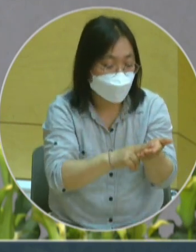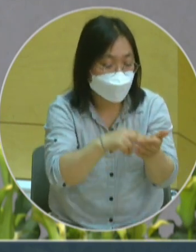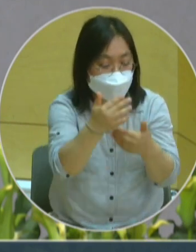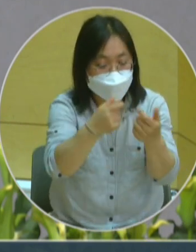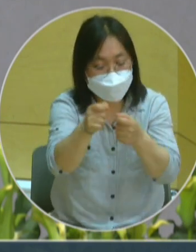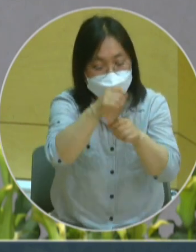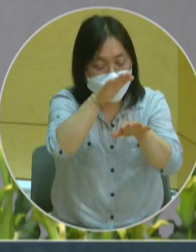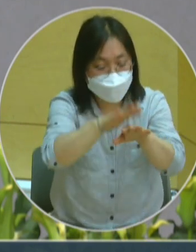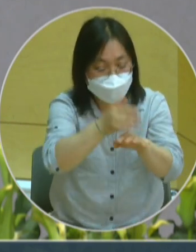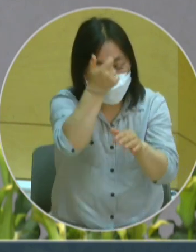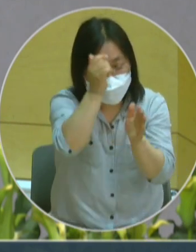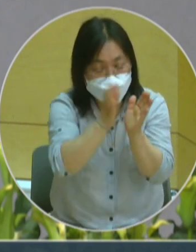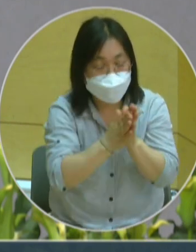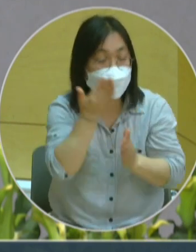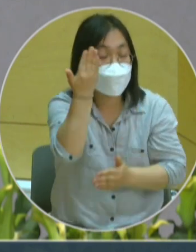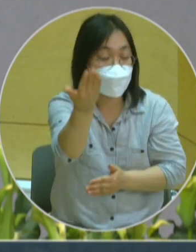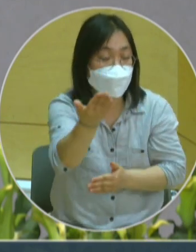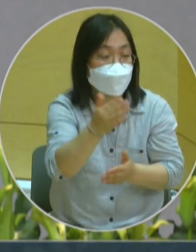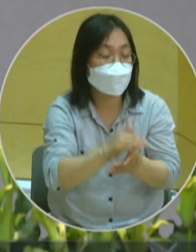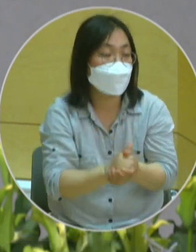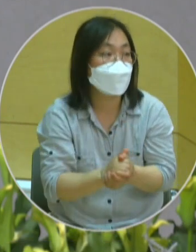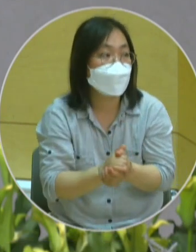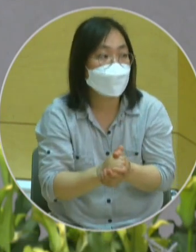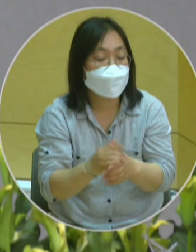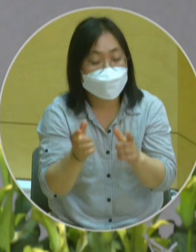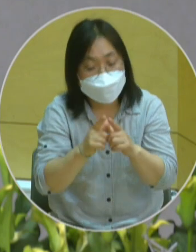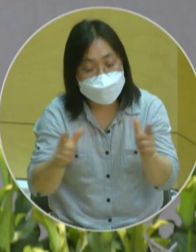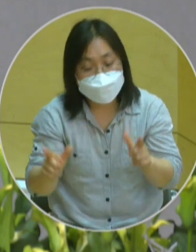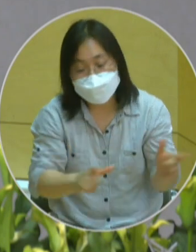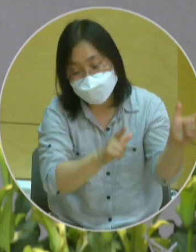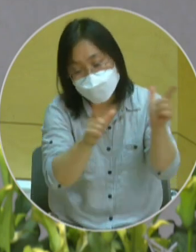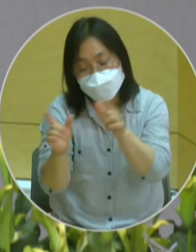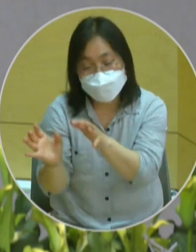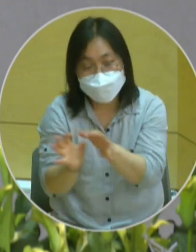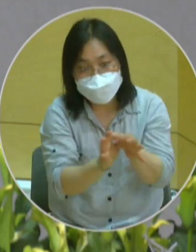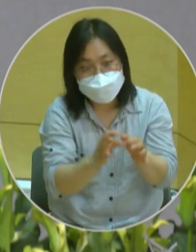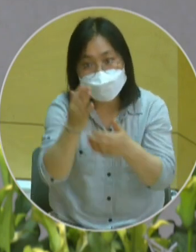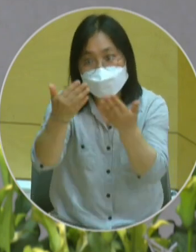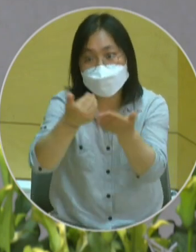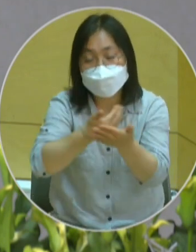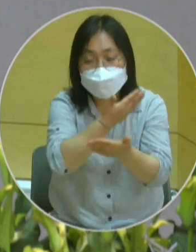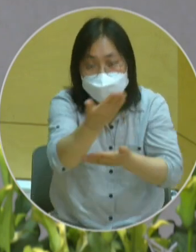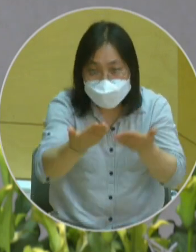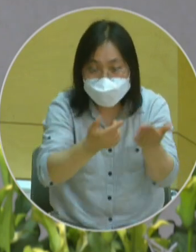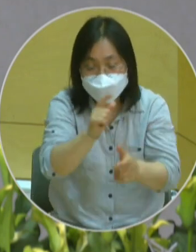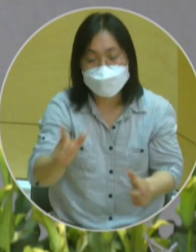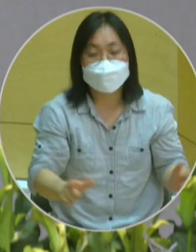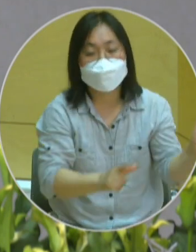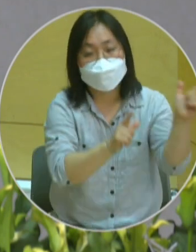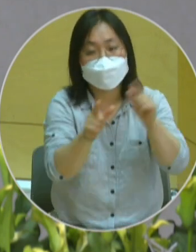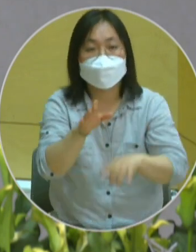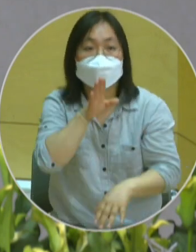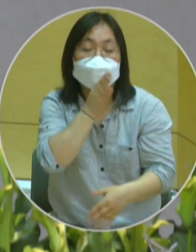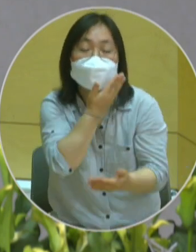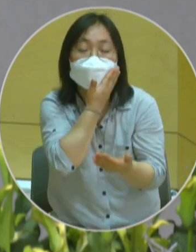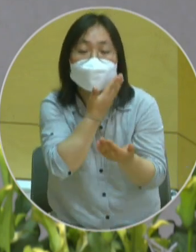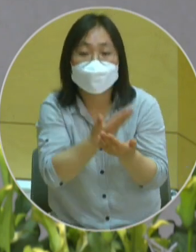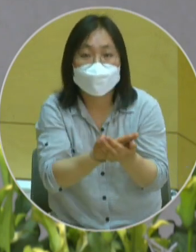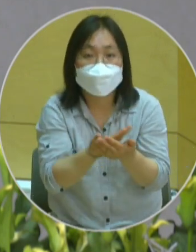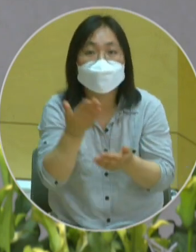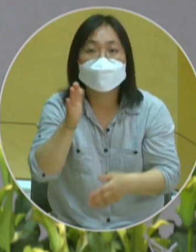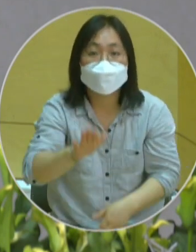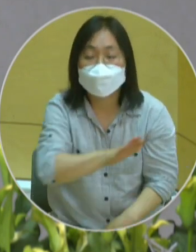펴놓고 기도했다는 것입니다. 여러분 일상생활을 통해서 하나님과 교제하며 생활하는 것도 참 중요하지만